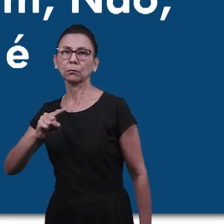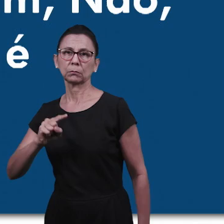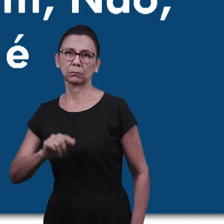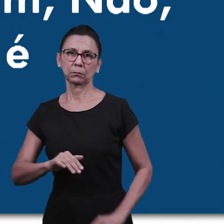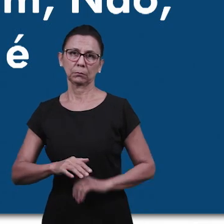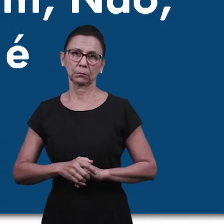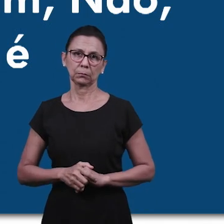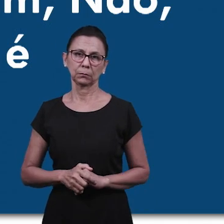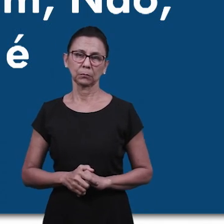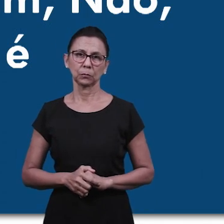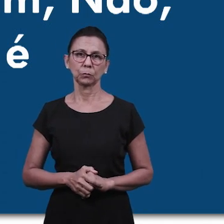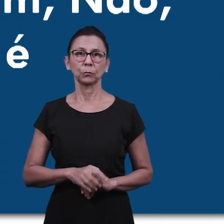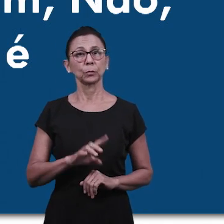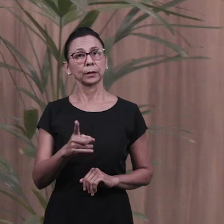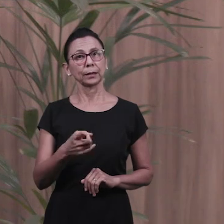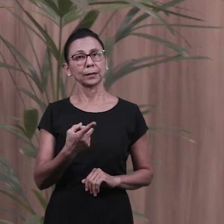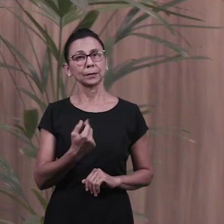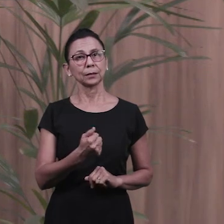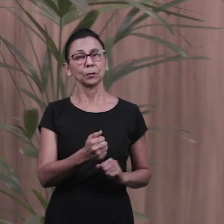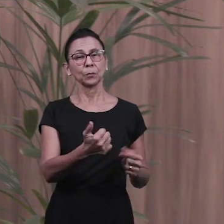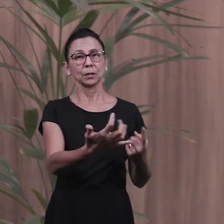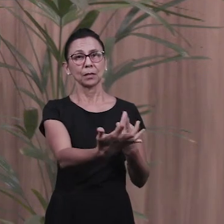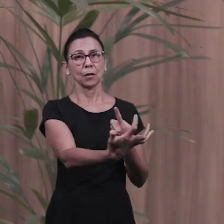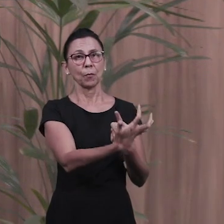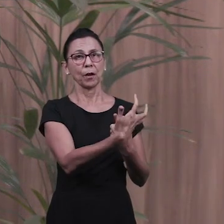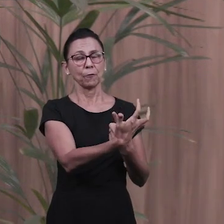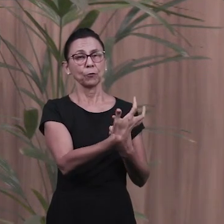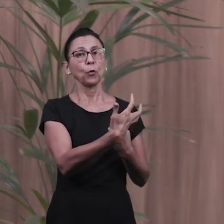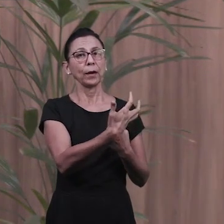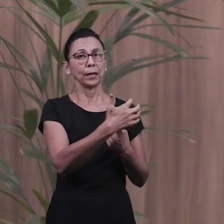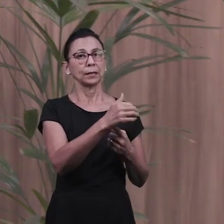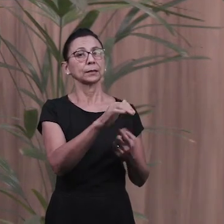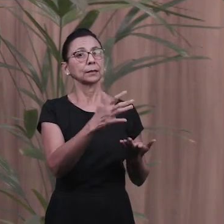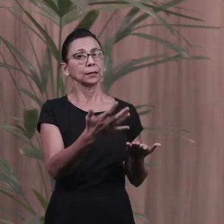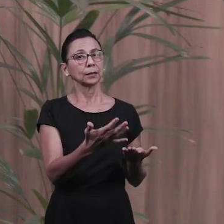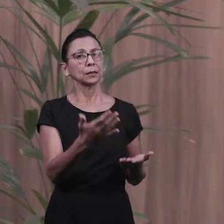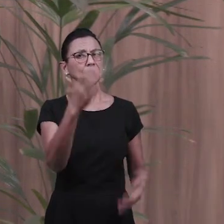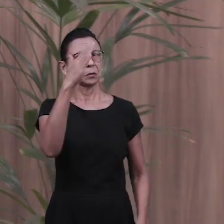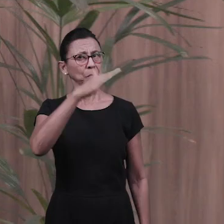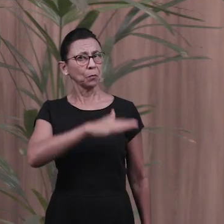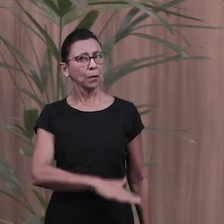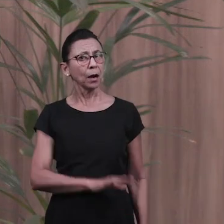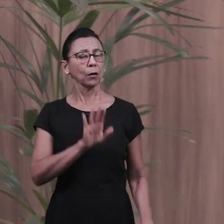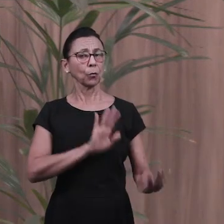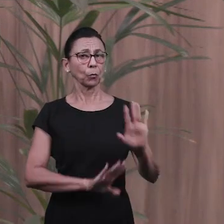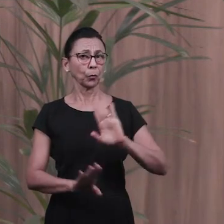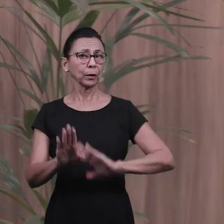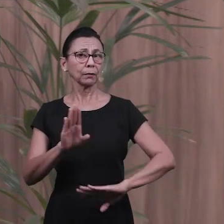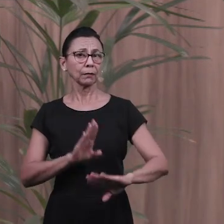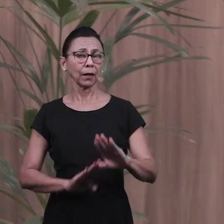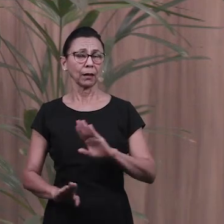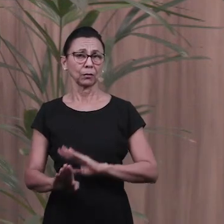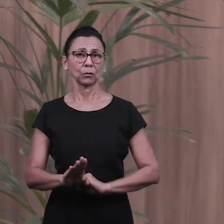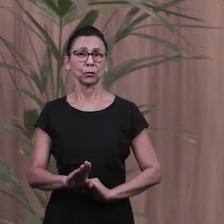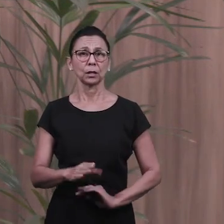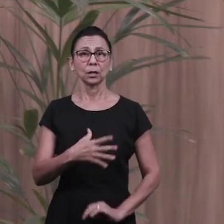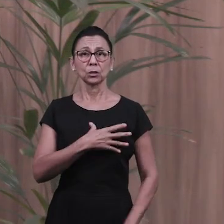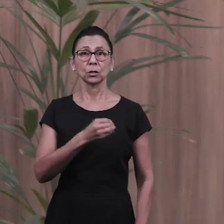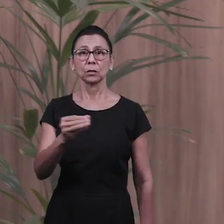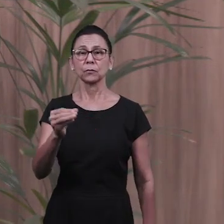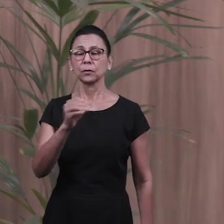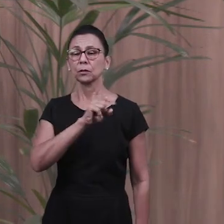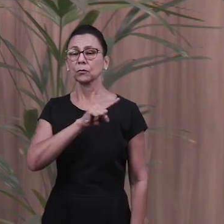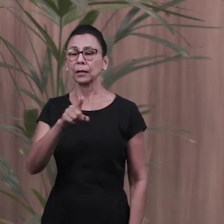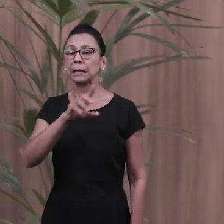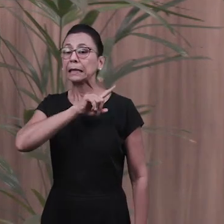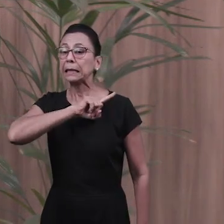Et toujours, quand nous disons non à nos enfants, nous avons besoin d'expliquer pourquoi non, afin qu'ils comprennent